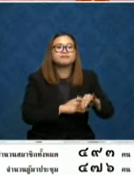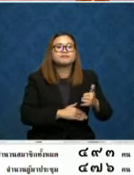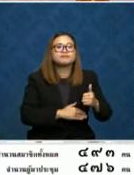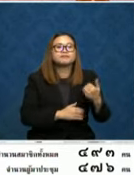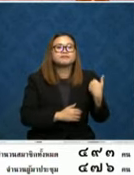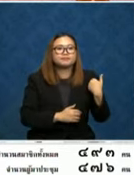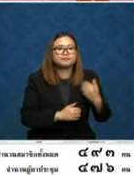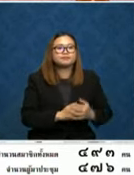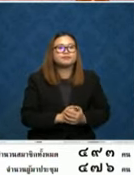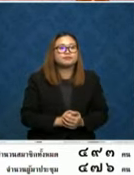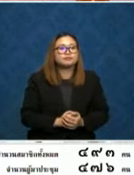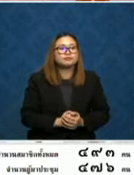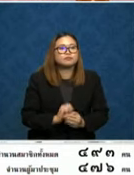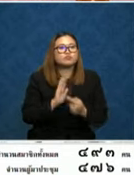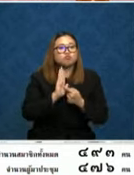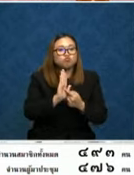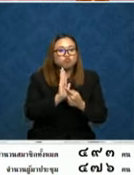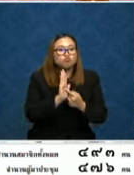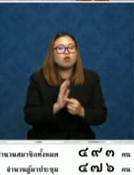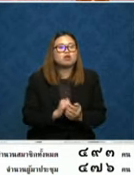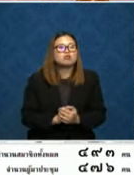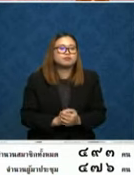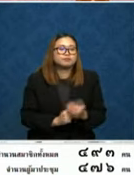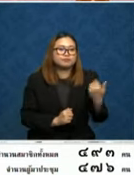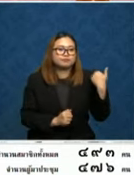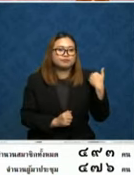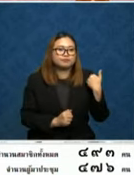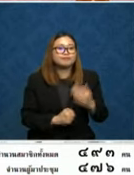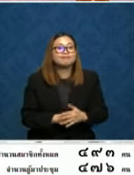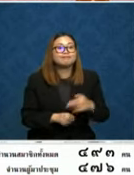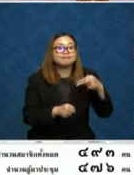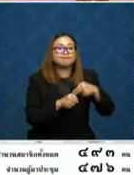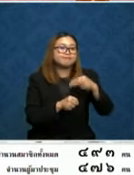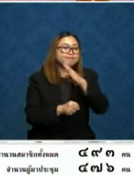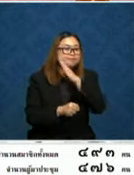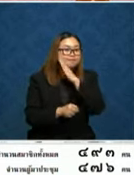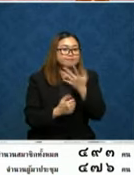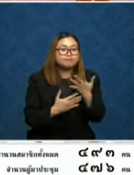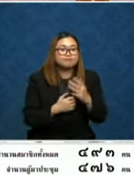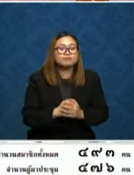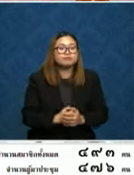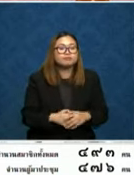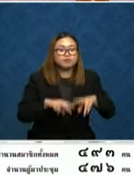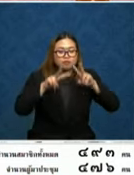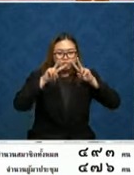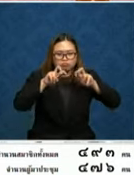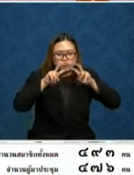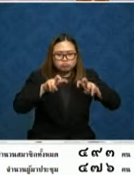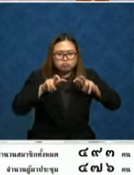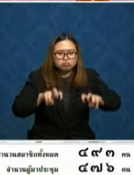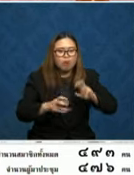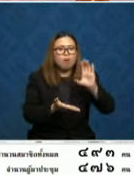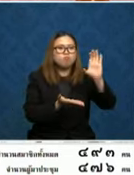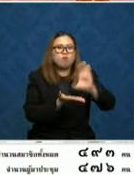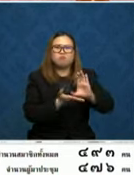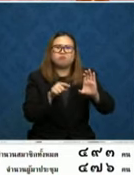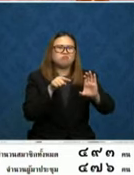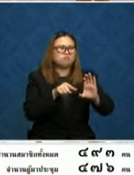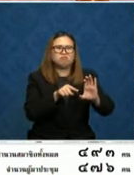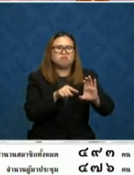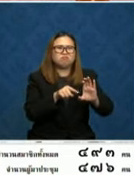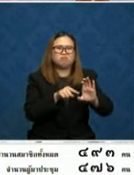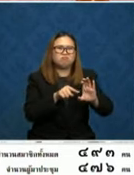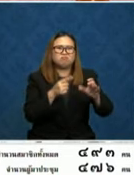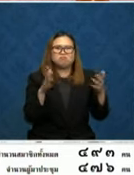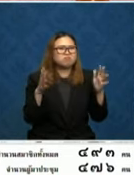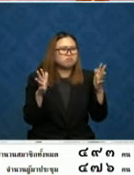รูปเคสต่างๆน้ำมันเถื่อนด้วยนะครับแต่พอไปดูในงบนะครับกลับไม่เจอรายการอะไรเลยนะครับที่ตอบโจทย์นะครับเดี๋ยวหน้าถัด